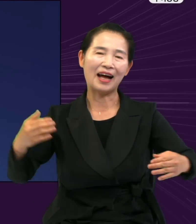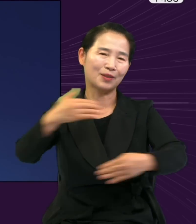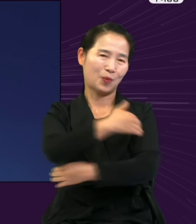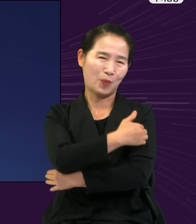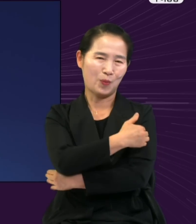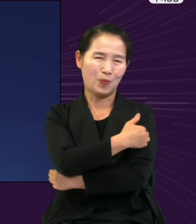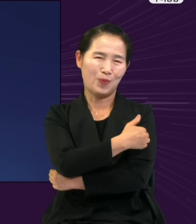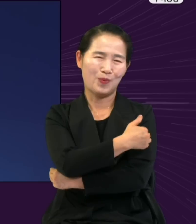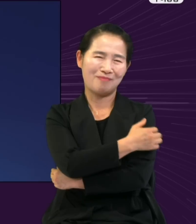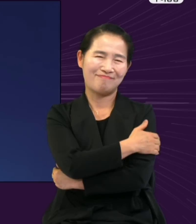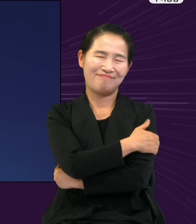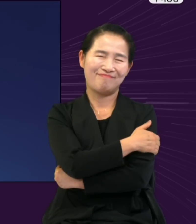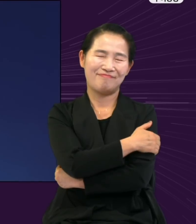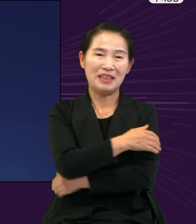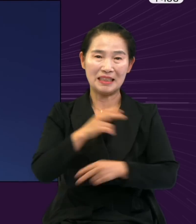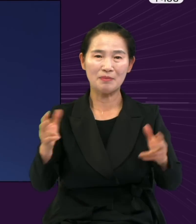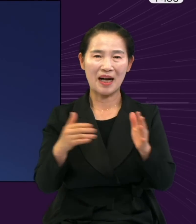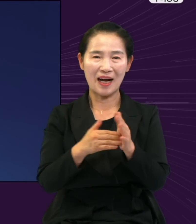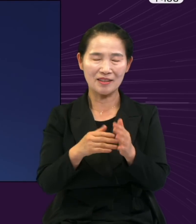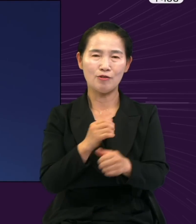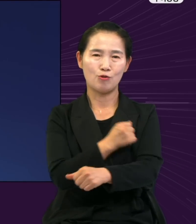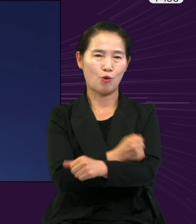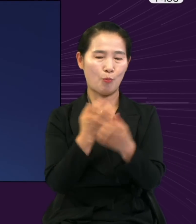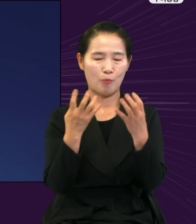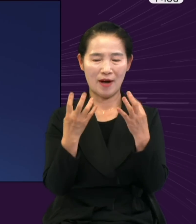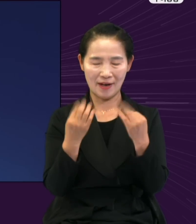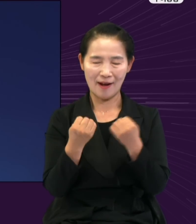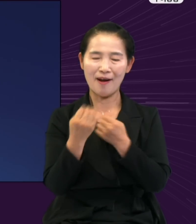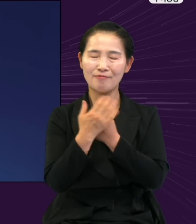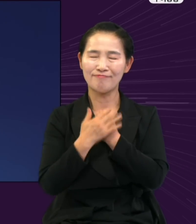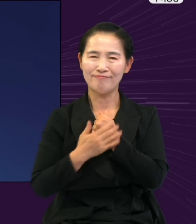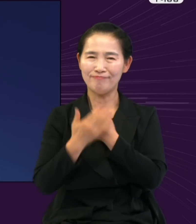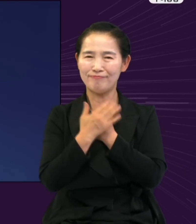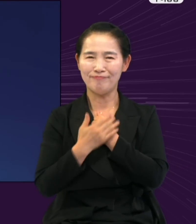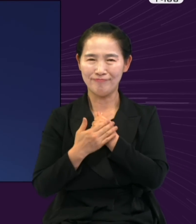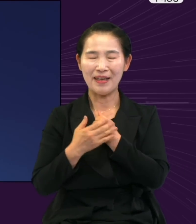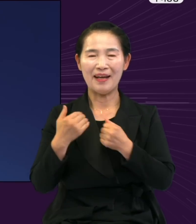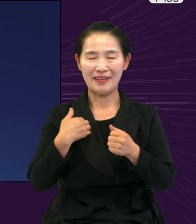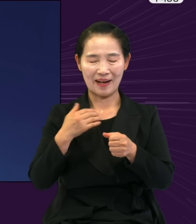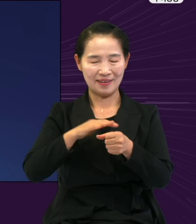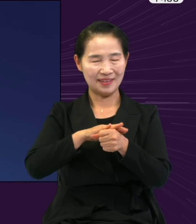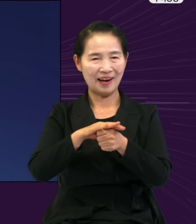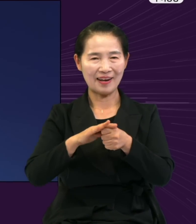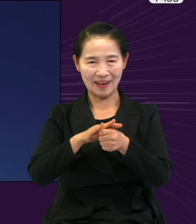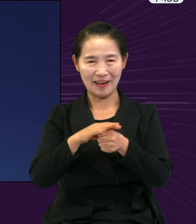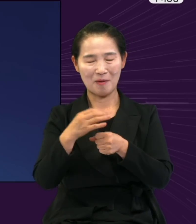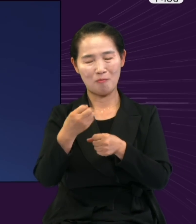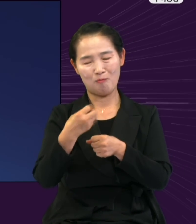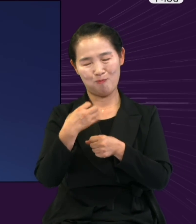지금까지 오늘까지 수고했어, 애썼어, 내가 너를 사랑해라고 이야기해 주셨으면 좋겠습니다.